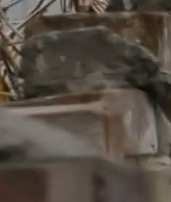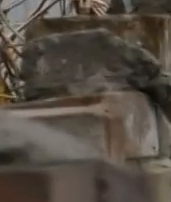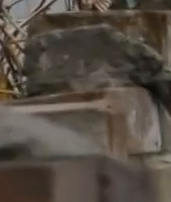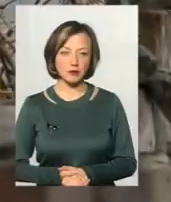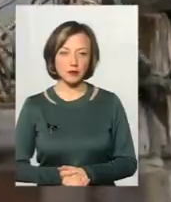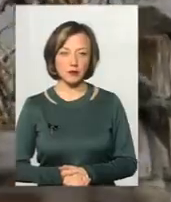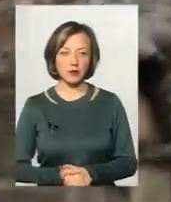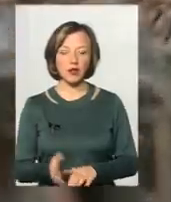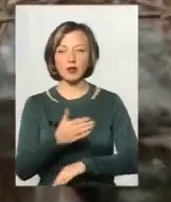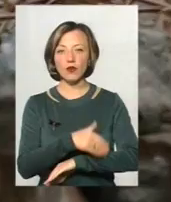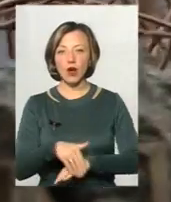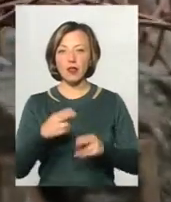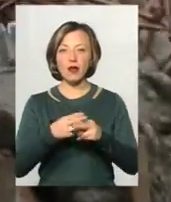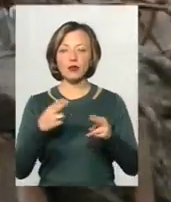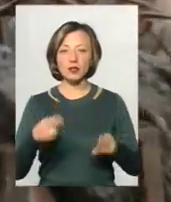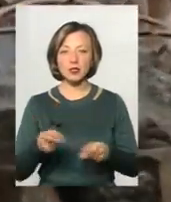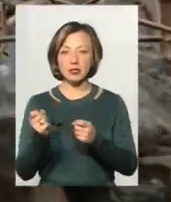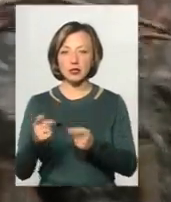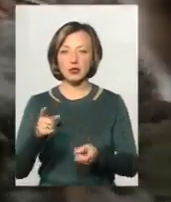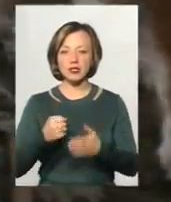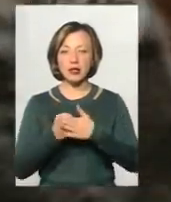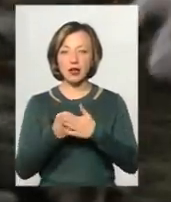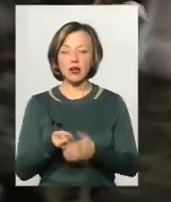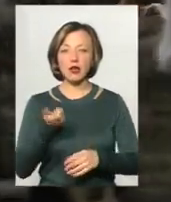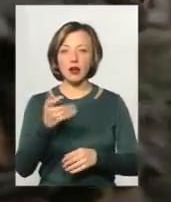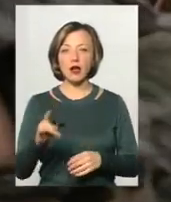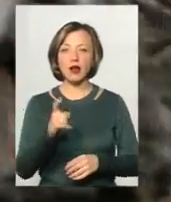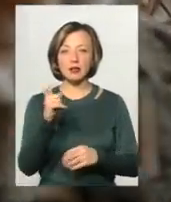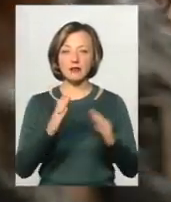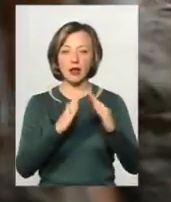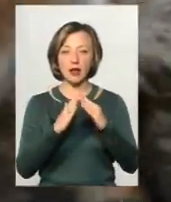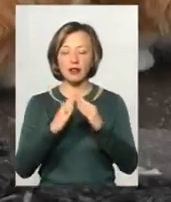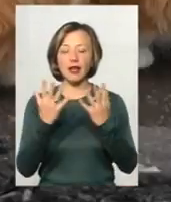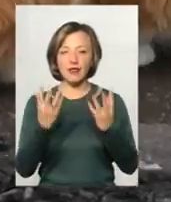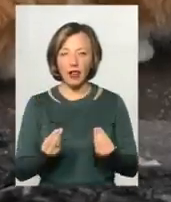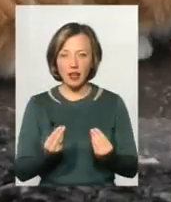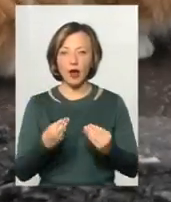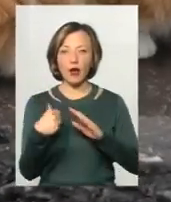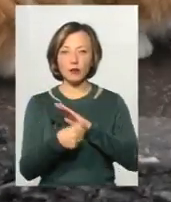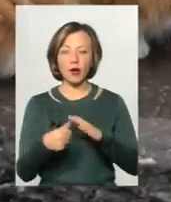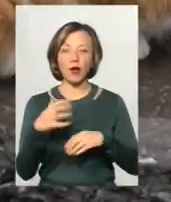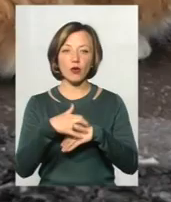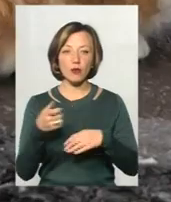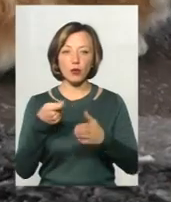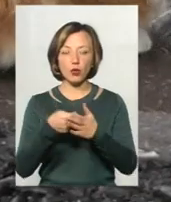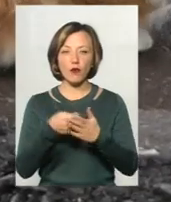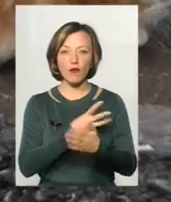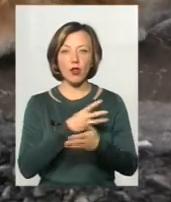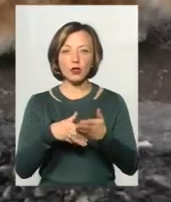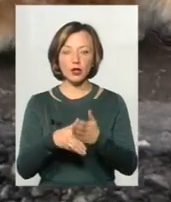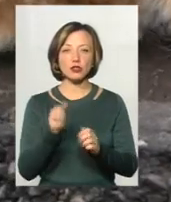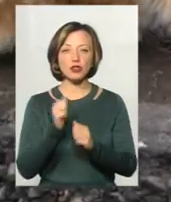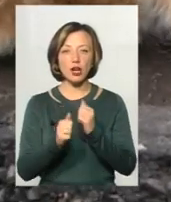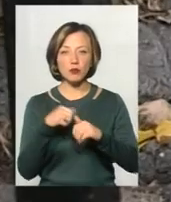У дворах, на вокзалах та закинутих складах кілька разів на день котів безхатченків підгодовують волонтери. Інна Сніцар каже, часто бездомними